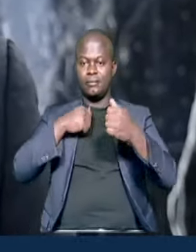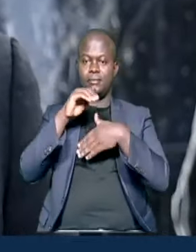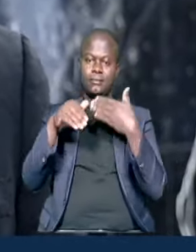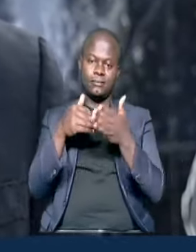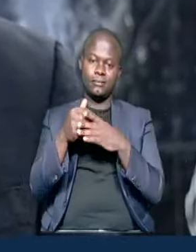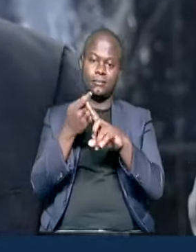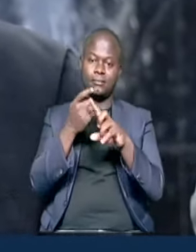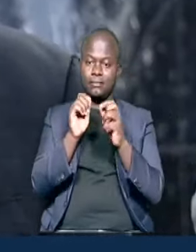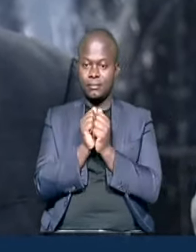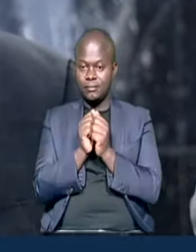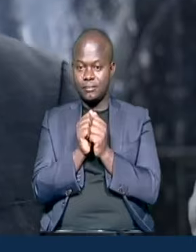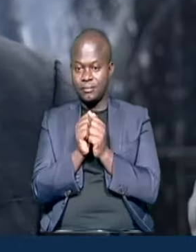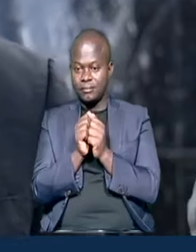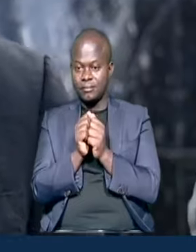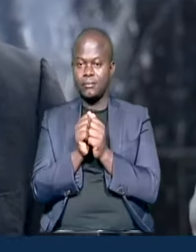abazava